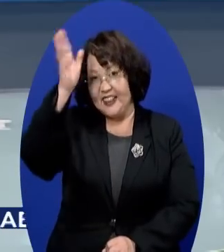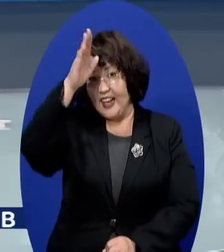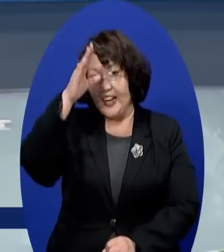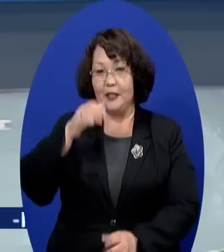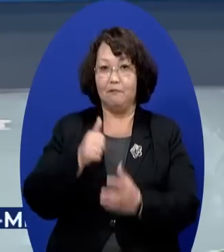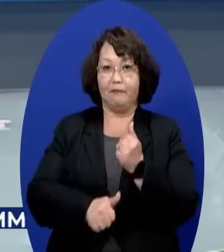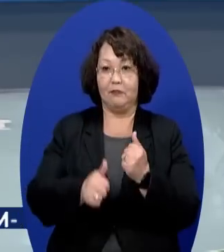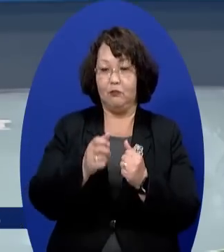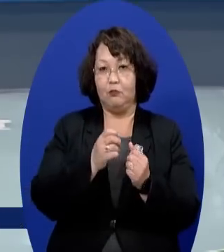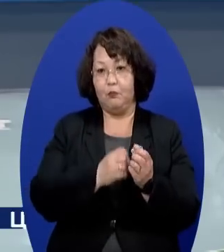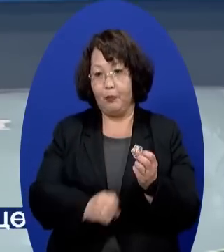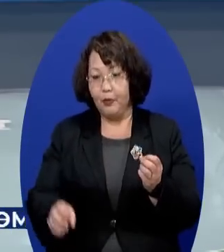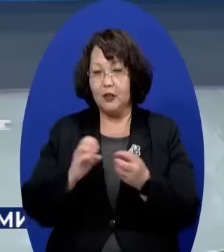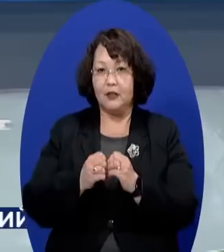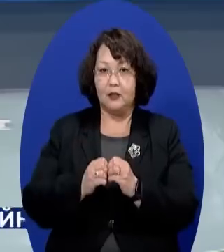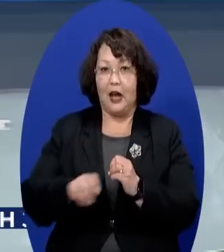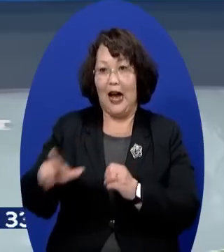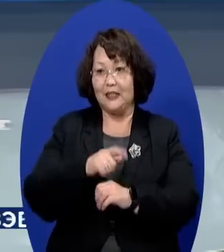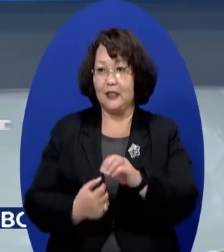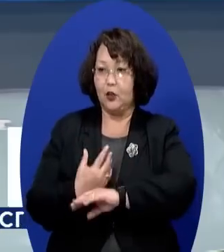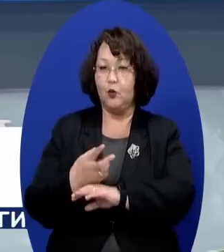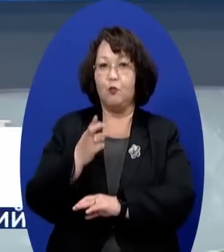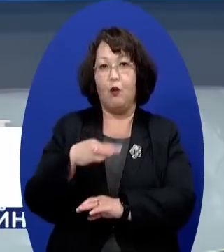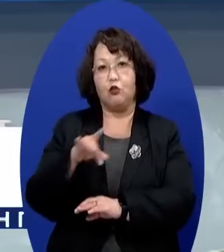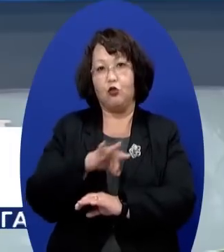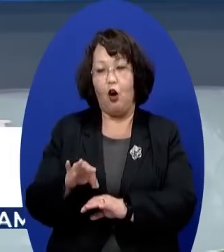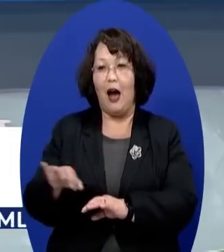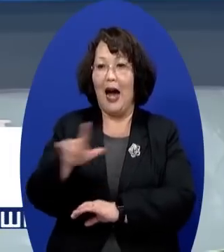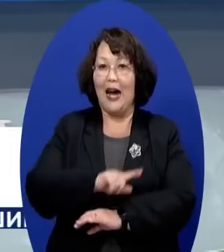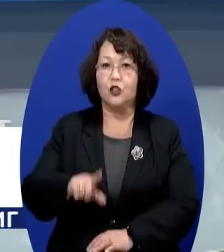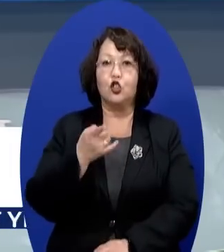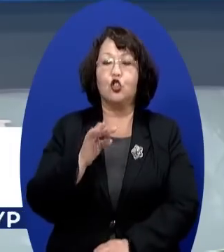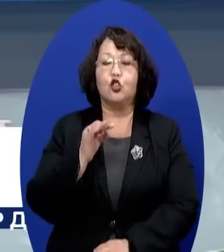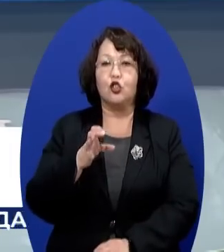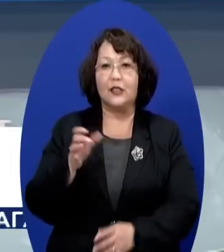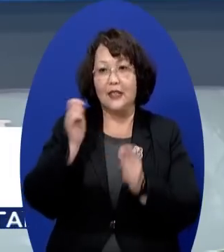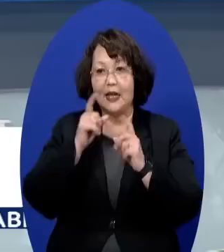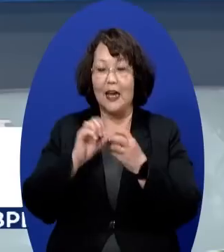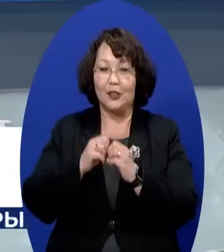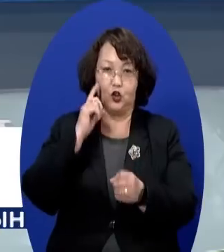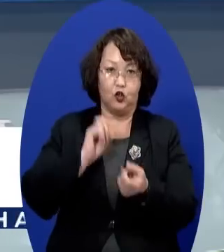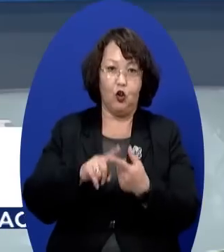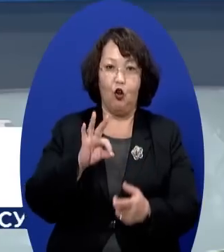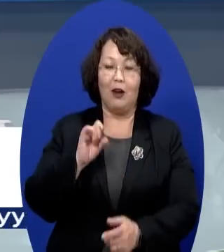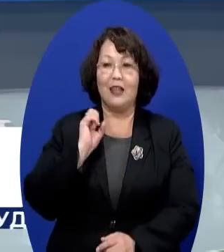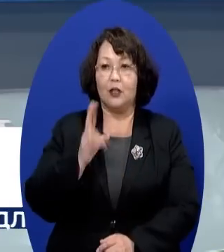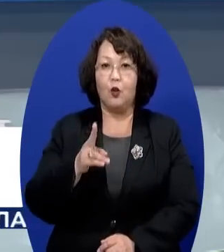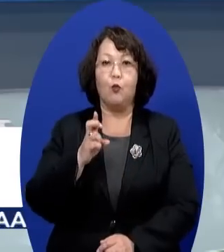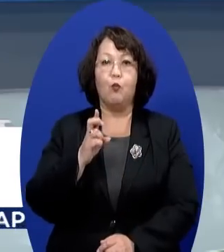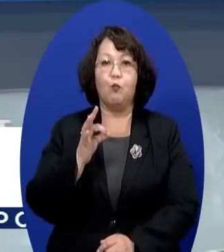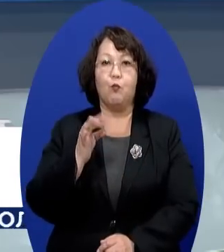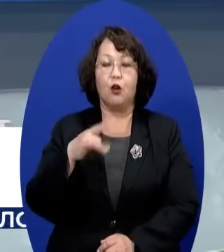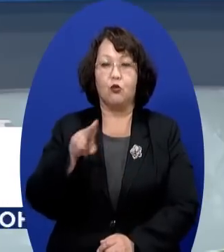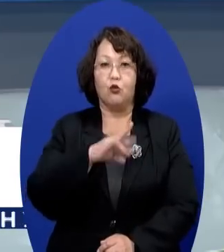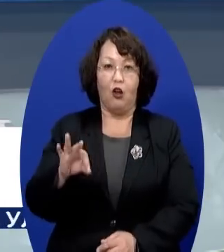аргаар ялцмагжуулаад газар тариалан болон мөн хөрс нөхөн сэргийхэд хэрэглэх органик бордоо болгон үйлдвэрлэж байгаа юм байна. Улирлын онцлогоос та